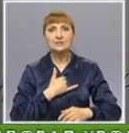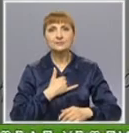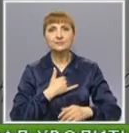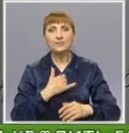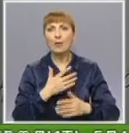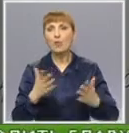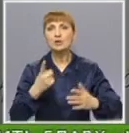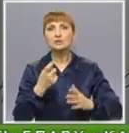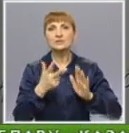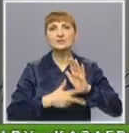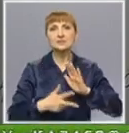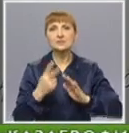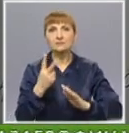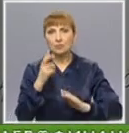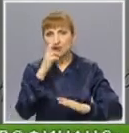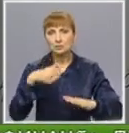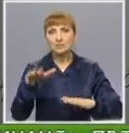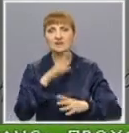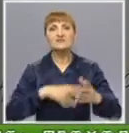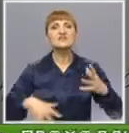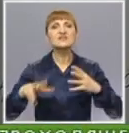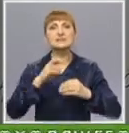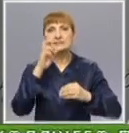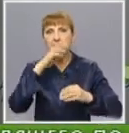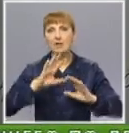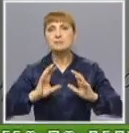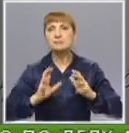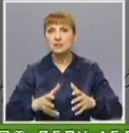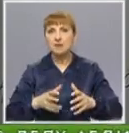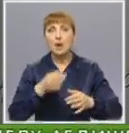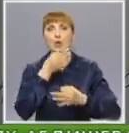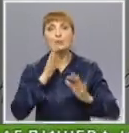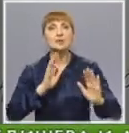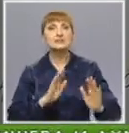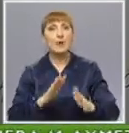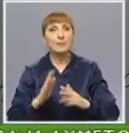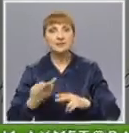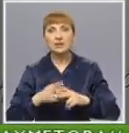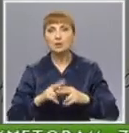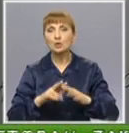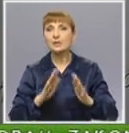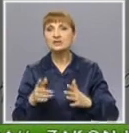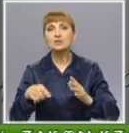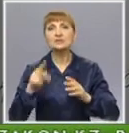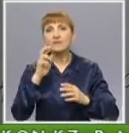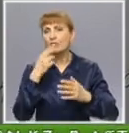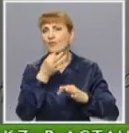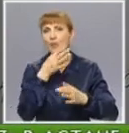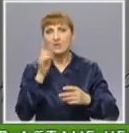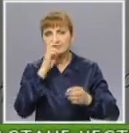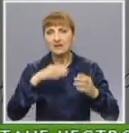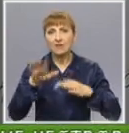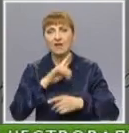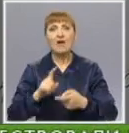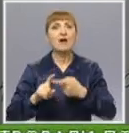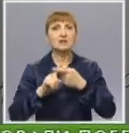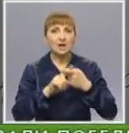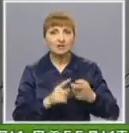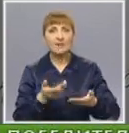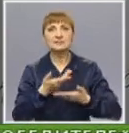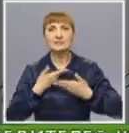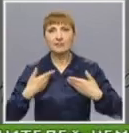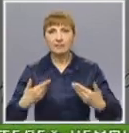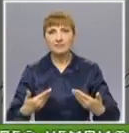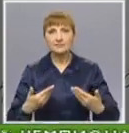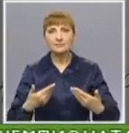более 182 государств мира, практически все страны мира. Поэтому любые события, которые происходят в той или иной стране, касаются, отражаются на нас. У